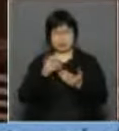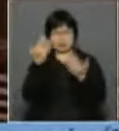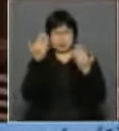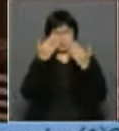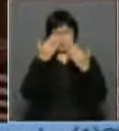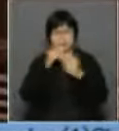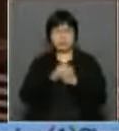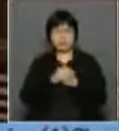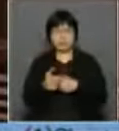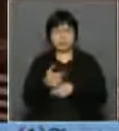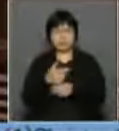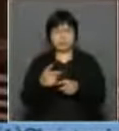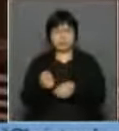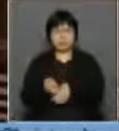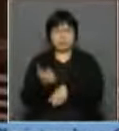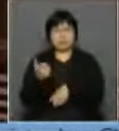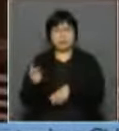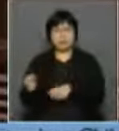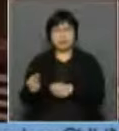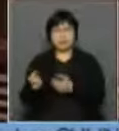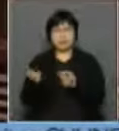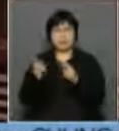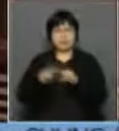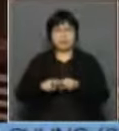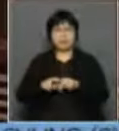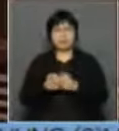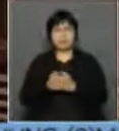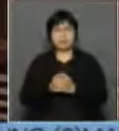營運了沒多久，佳麗電視就倒閉。